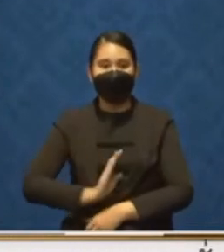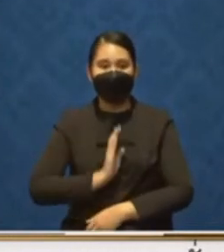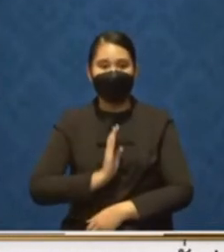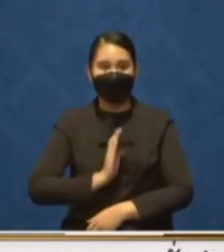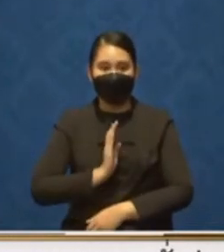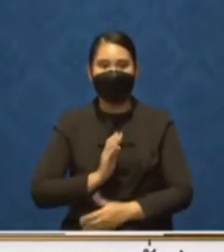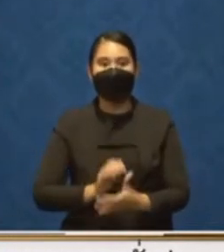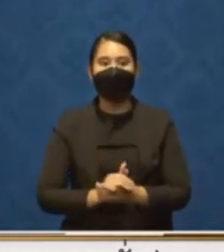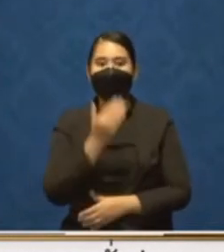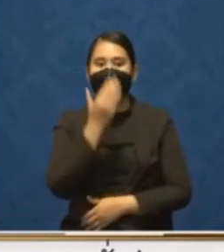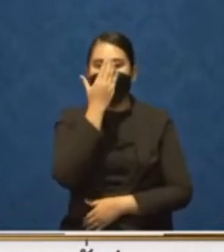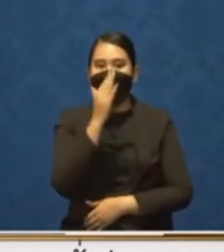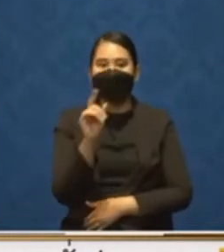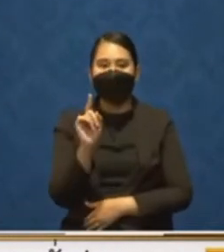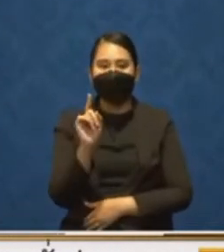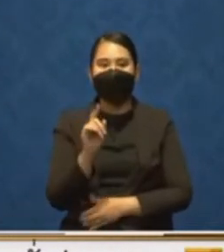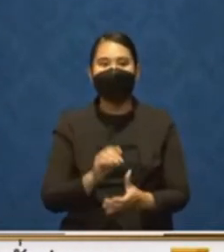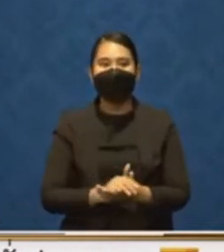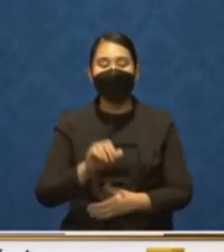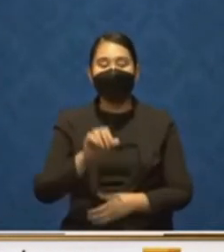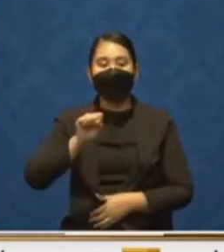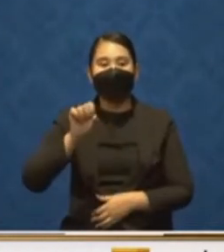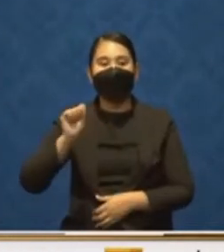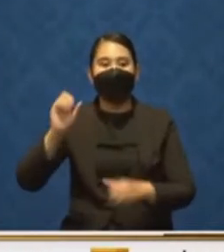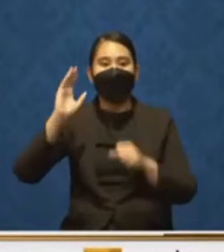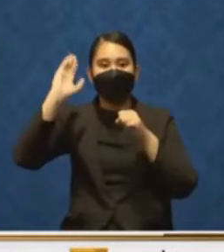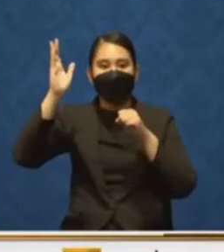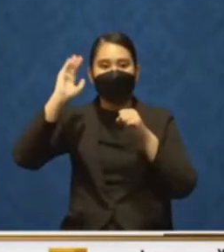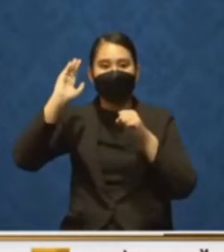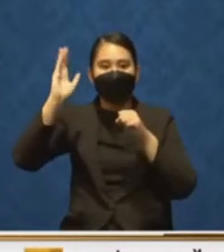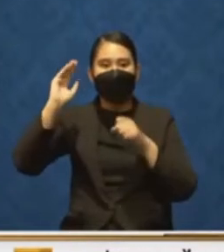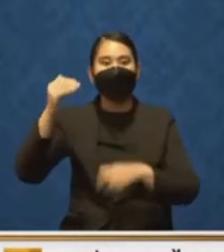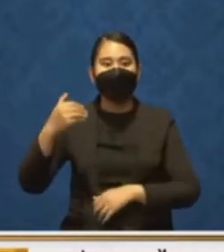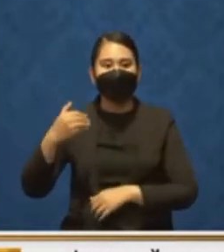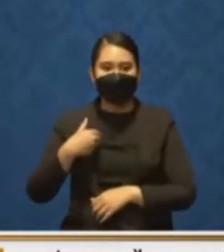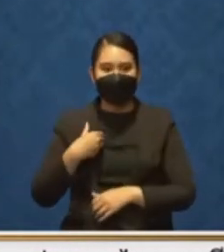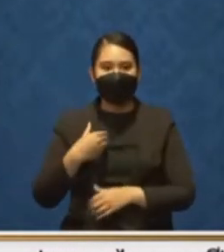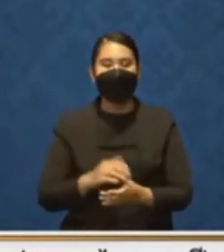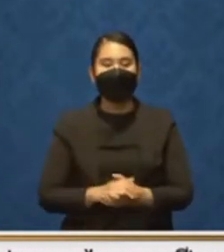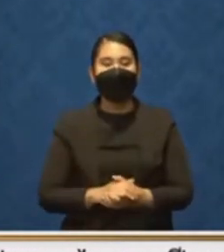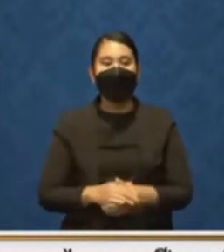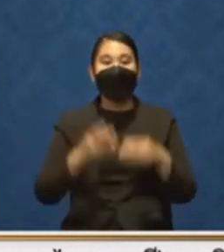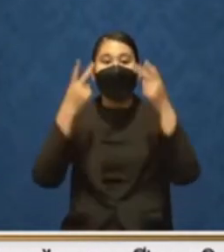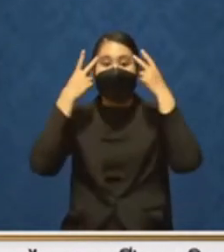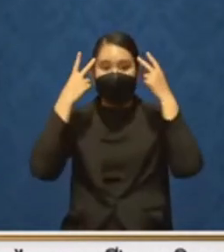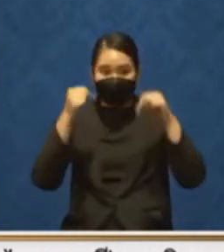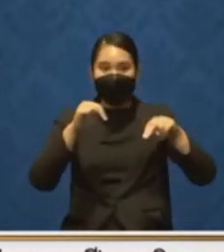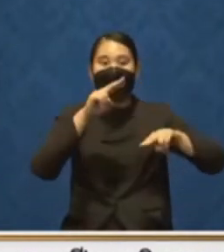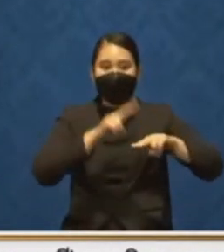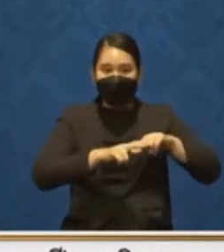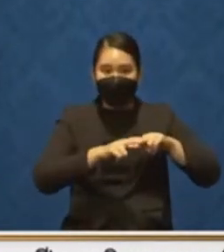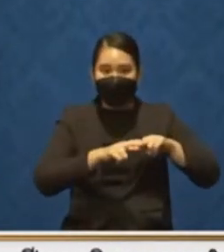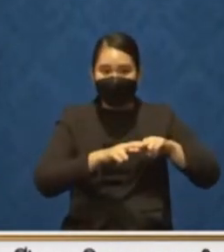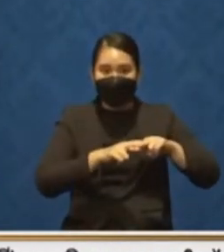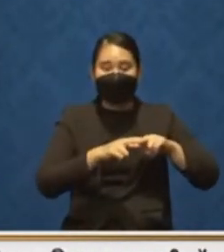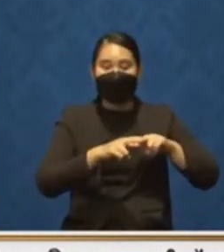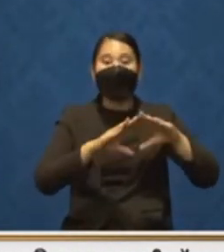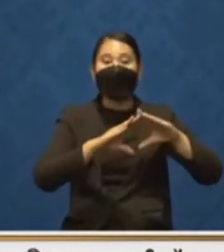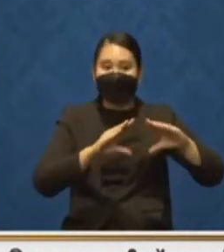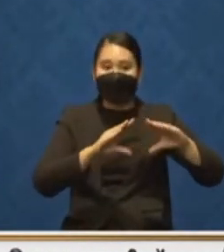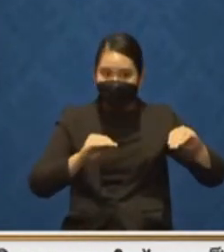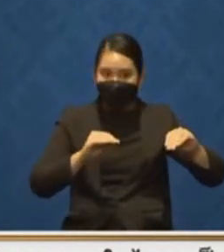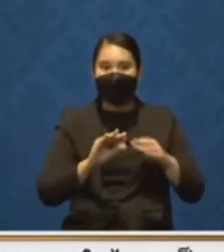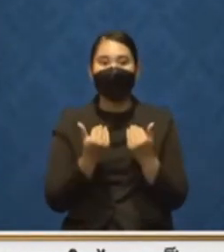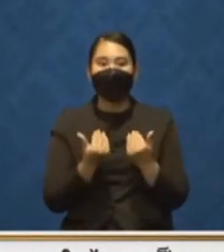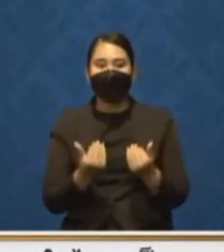เพราะตอนที่ท่านสมาชิกเรานี่ปรายท่านนายกฉันก็นั่งฟันแต่ที่พอท่าน